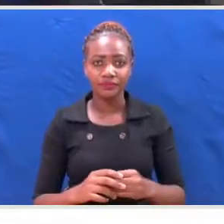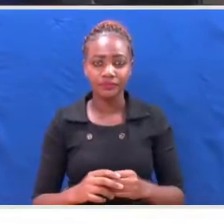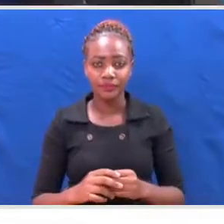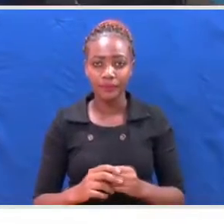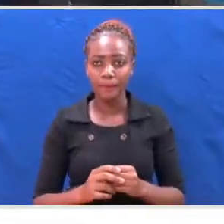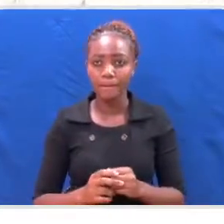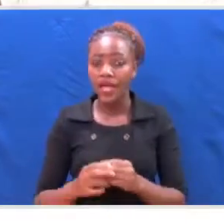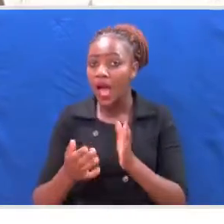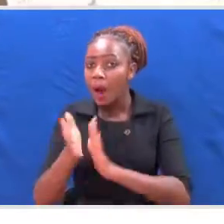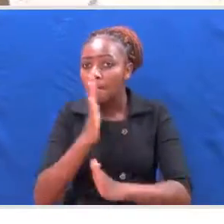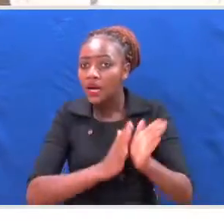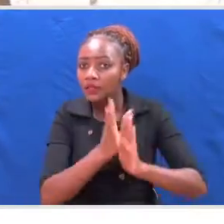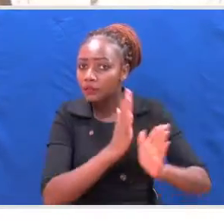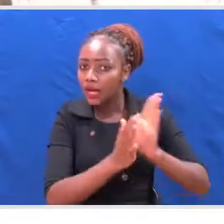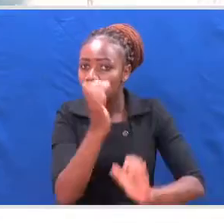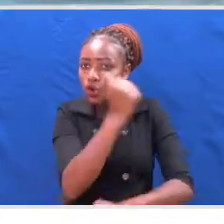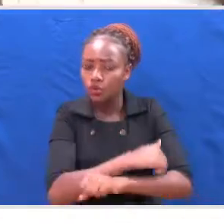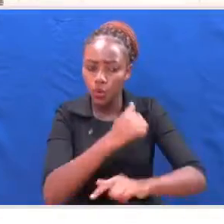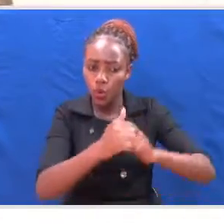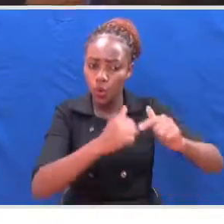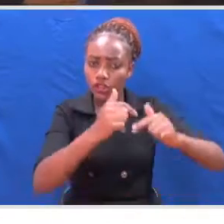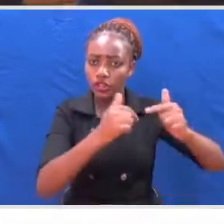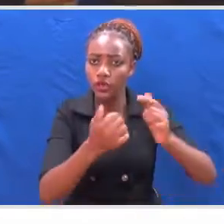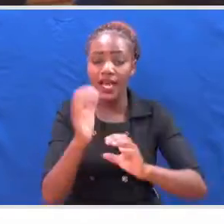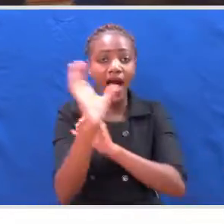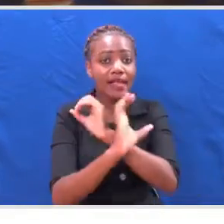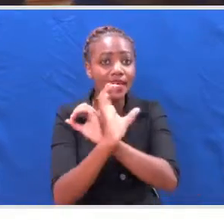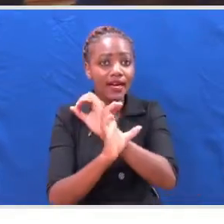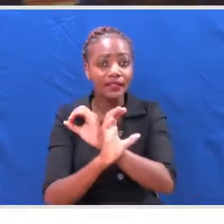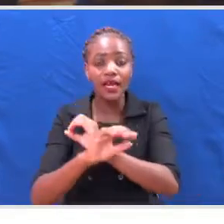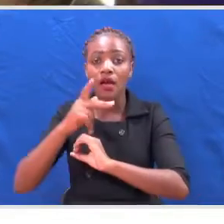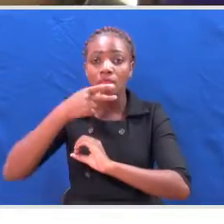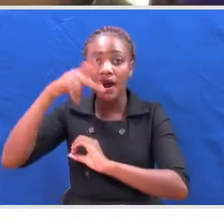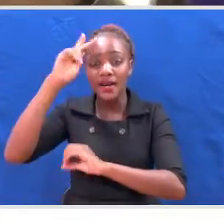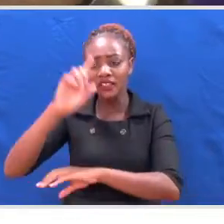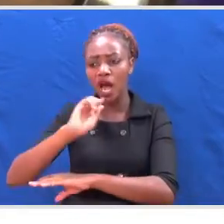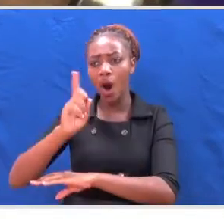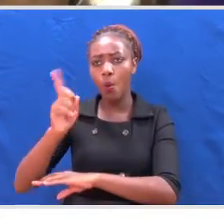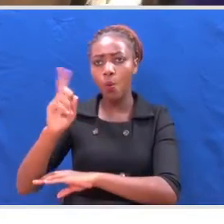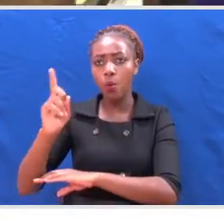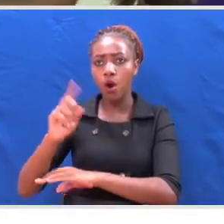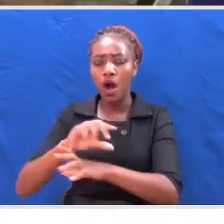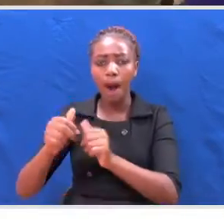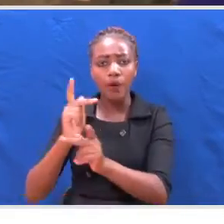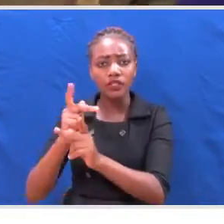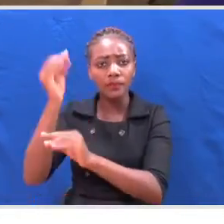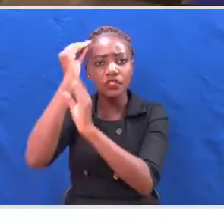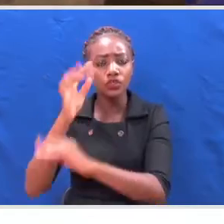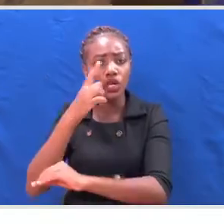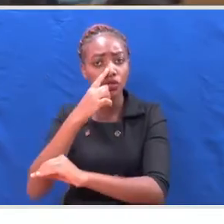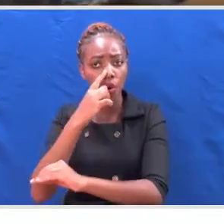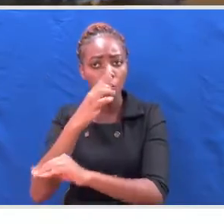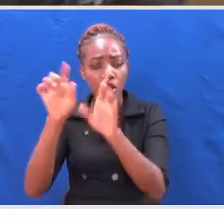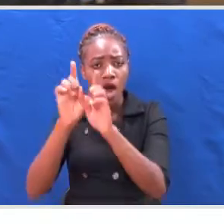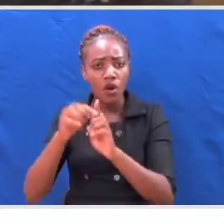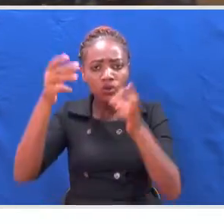Harakati za kurejelea masomo zinapoendelea humu nchini, wazazi wameonywa dhidi ya kutowaruhusu wanafunzi kurejea shuleni kwa hofu